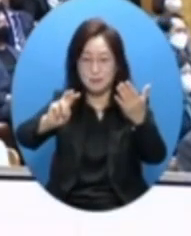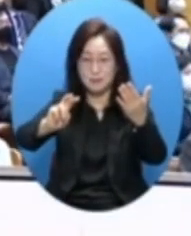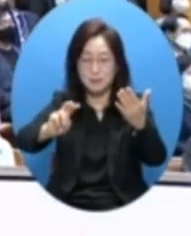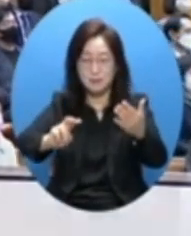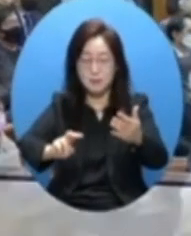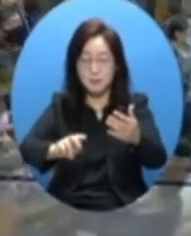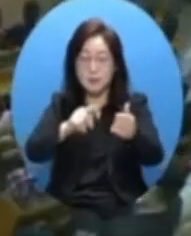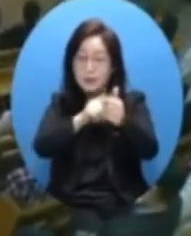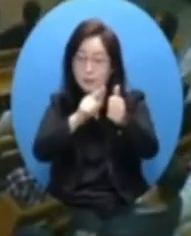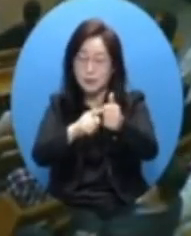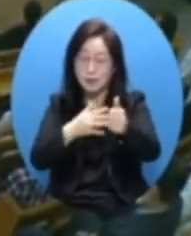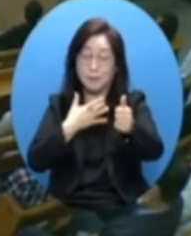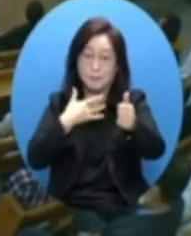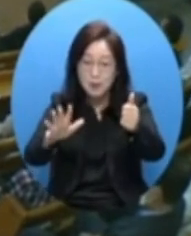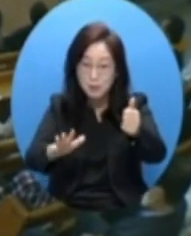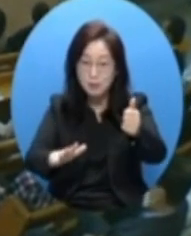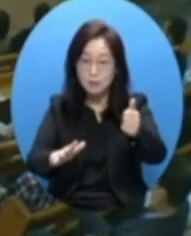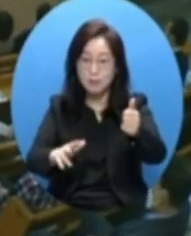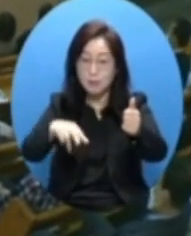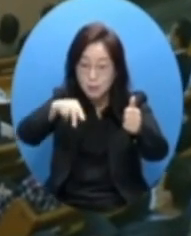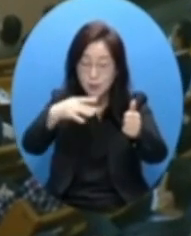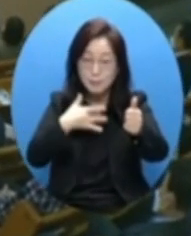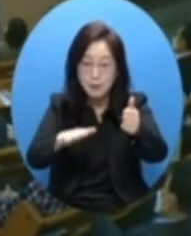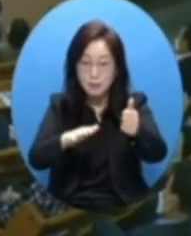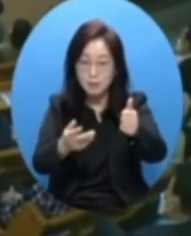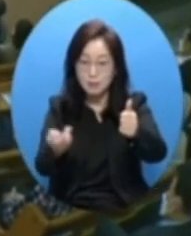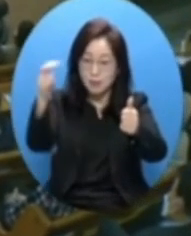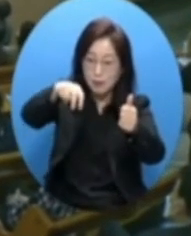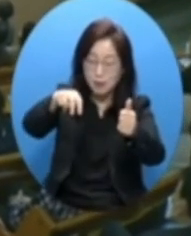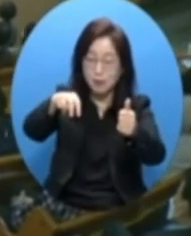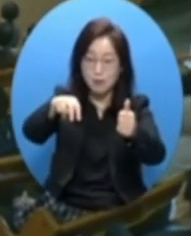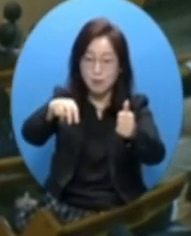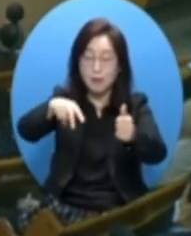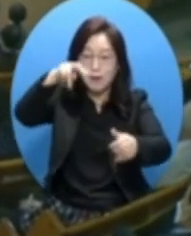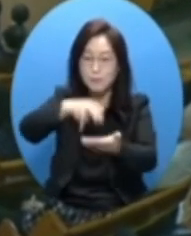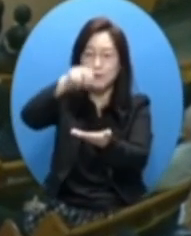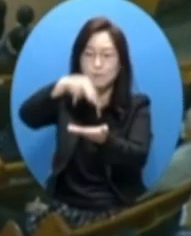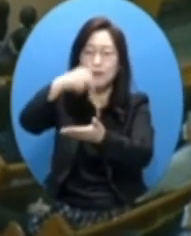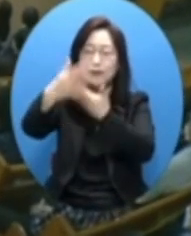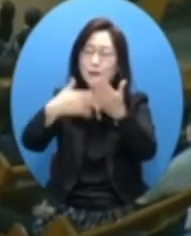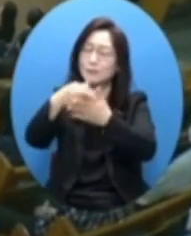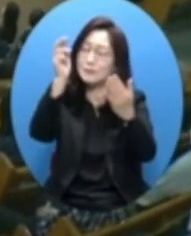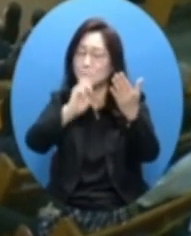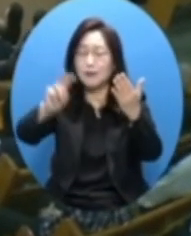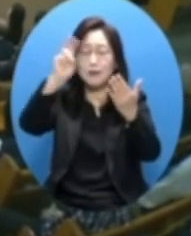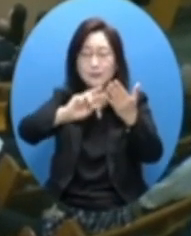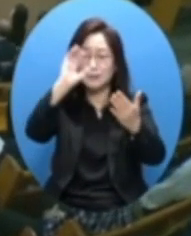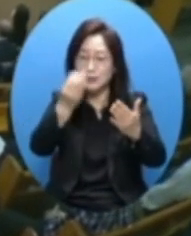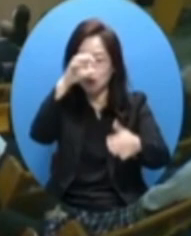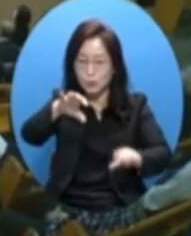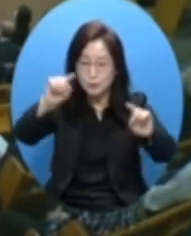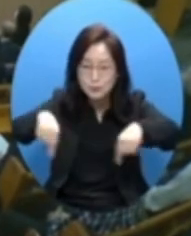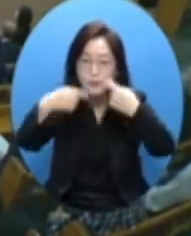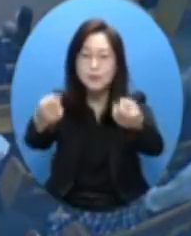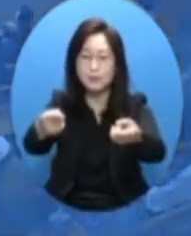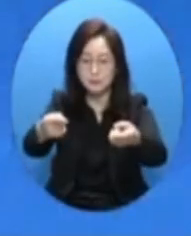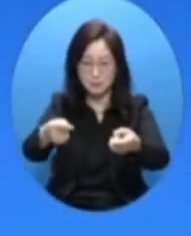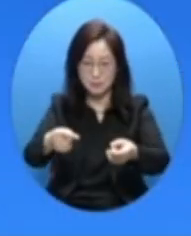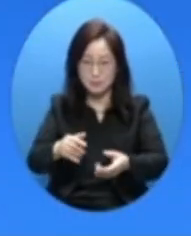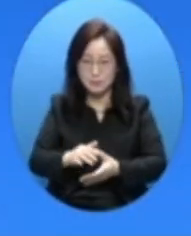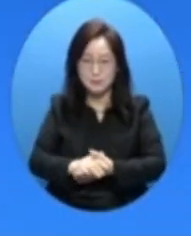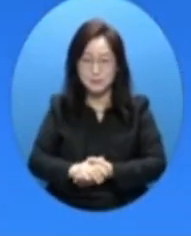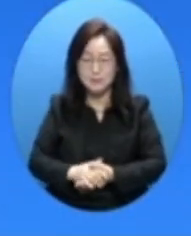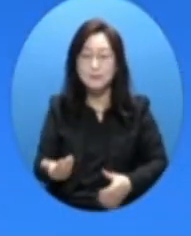단 한 번도 걷지 못하던이 앉은뱅이가 걷고 뛰면서 하나님을 찬양하며 성전으로 뛰어 들어갔습니다